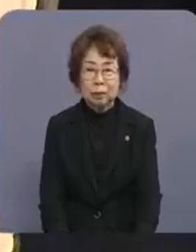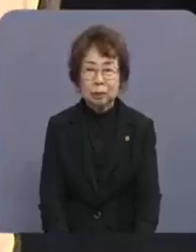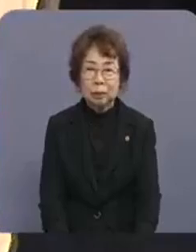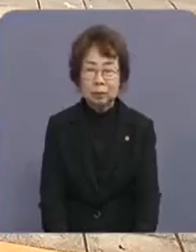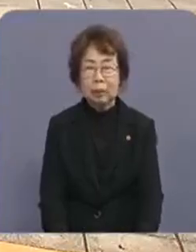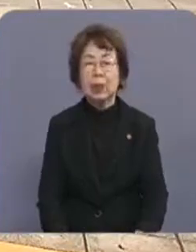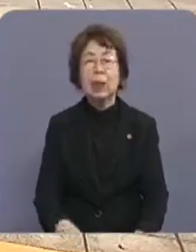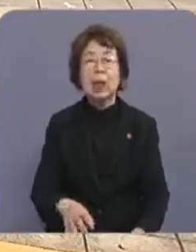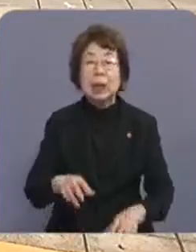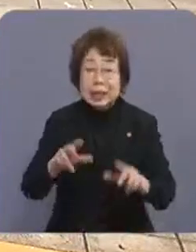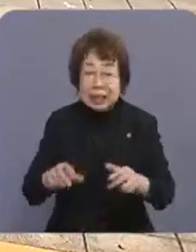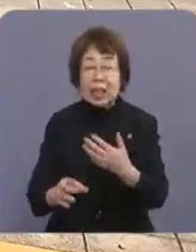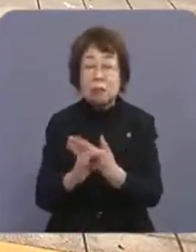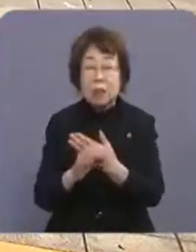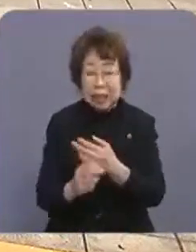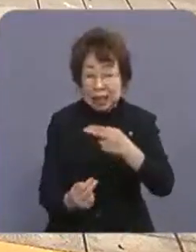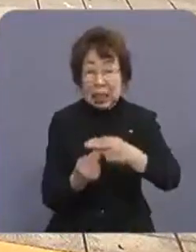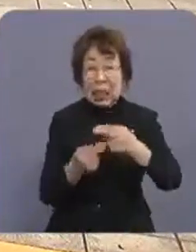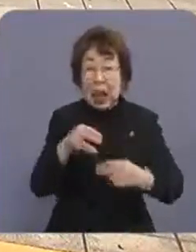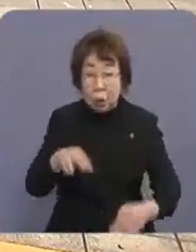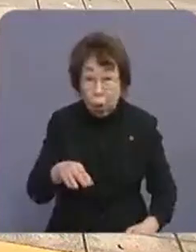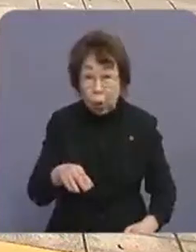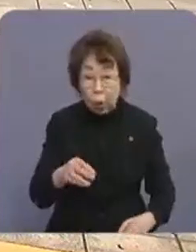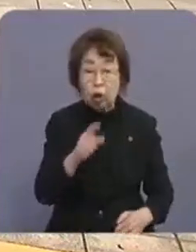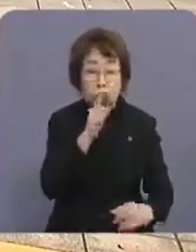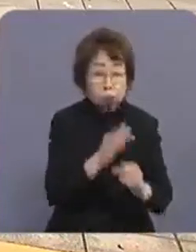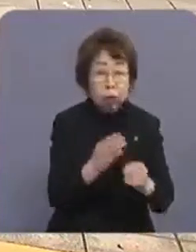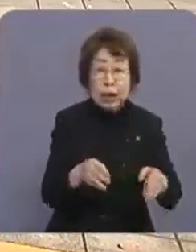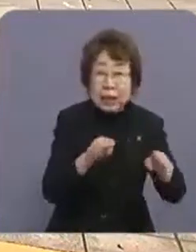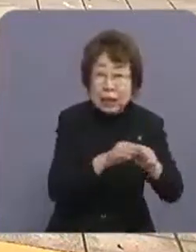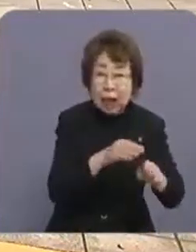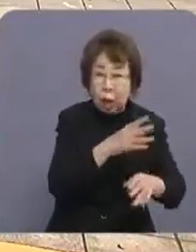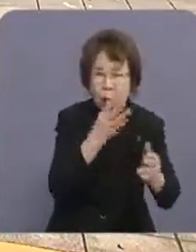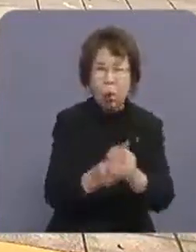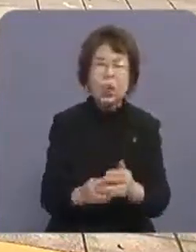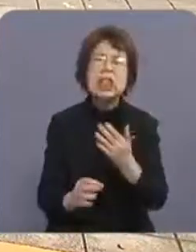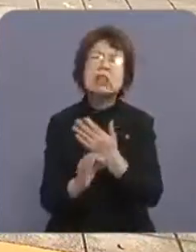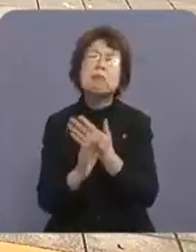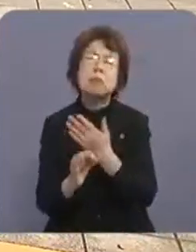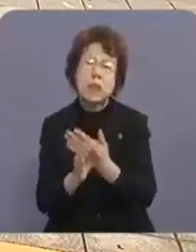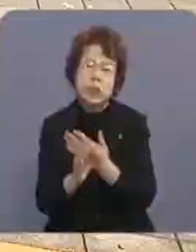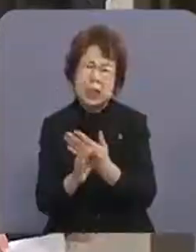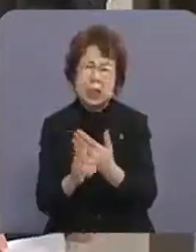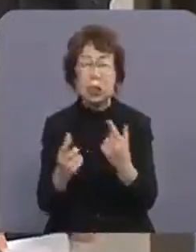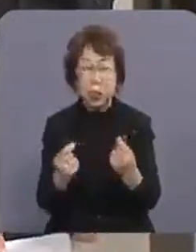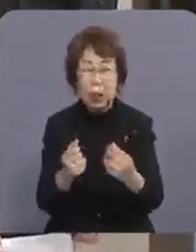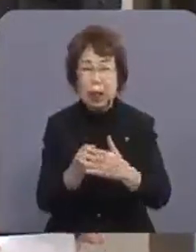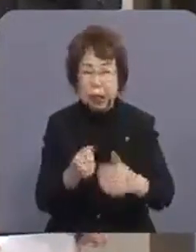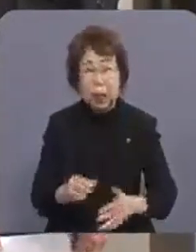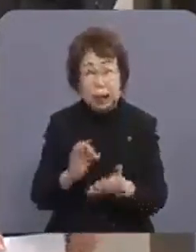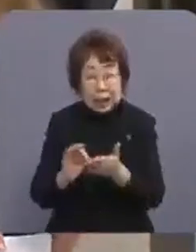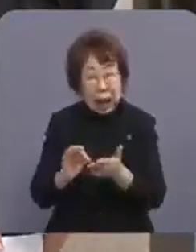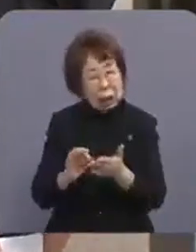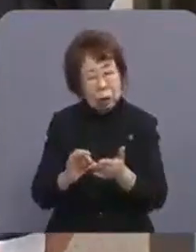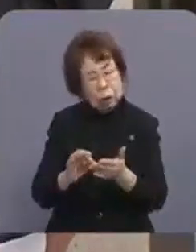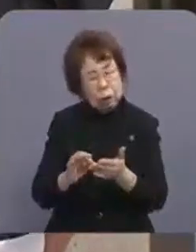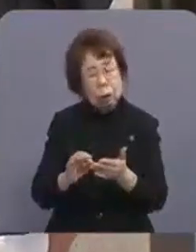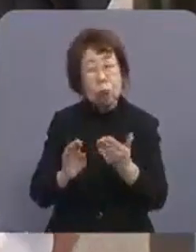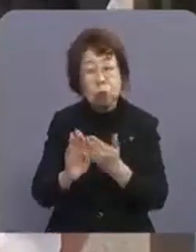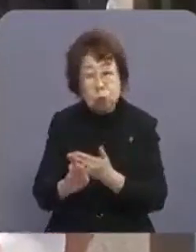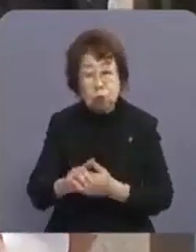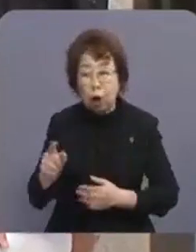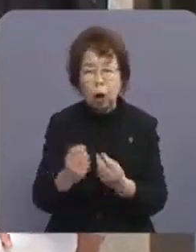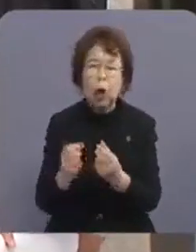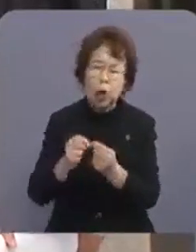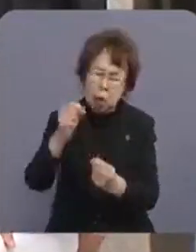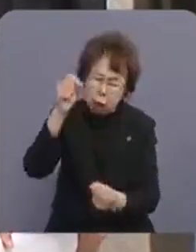하지만 임시저장시설 중간저장 시설은 그야말로 모두 임시 방편입니다 사용 료는 반드시